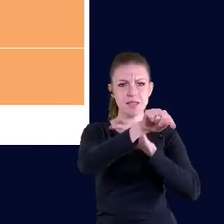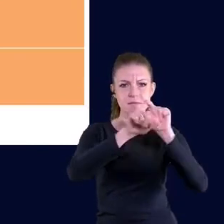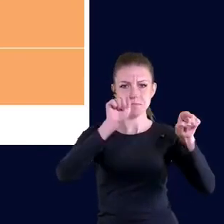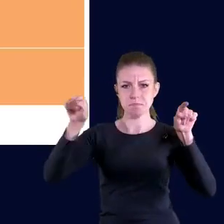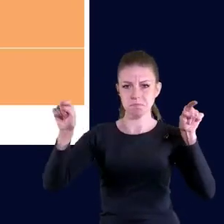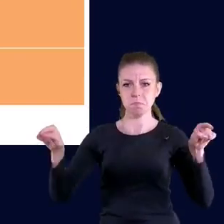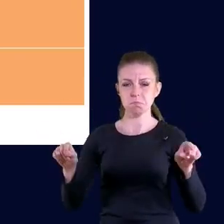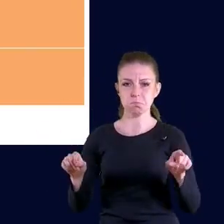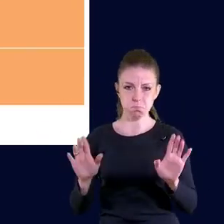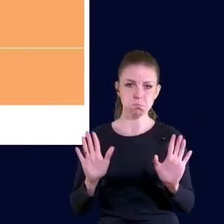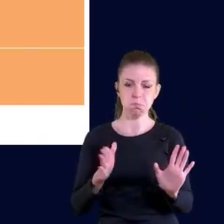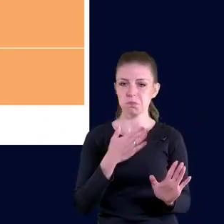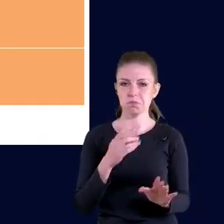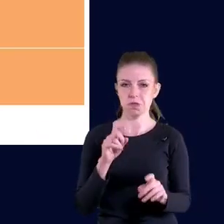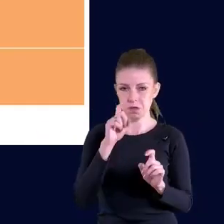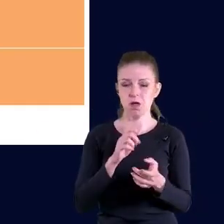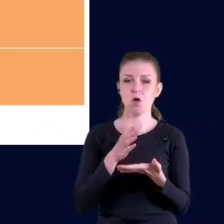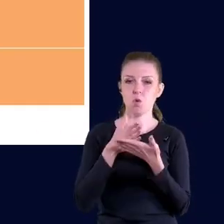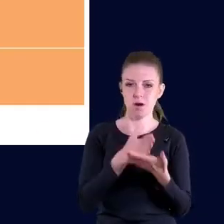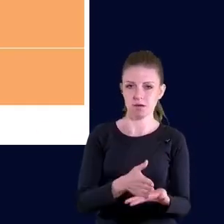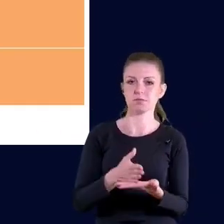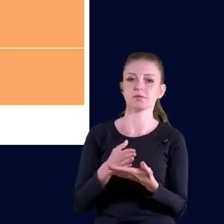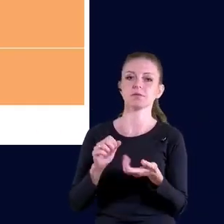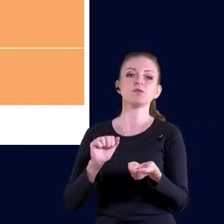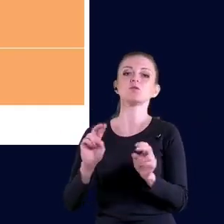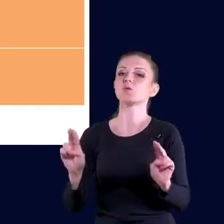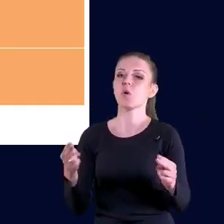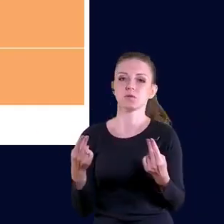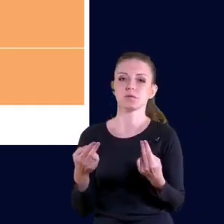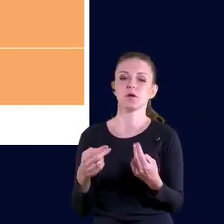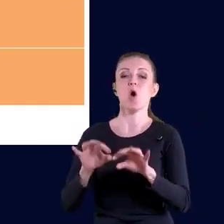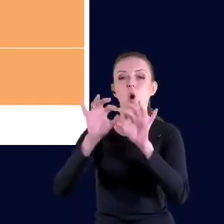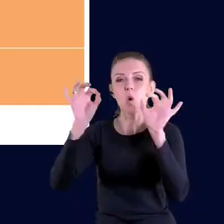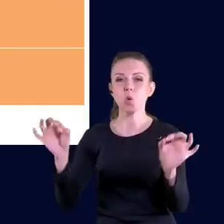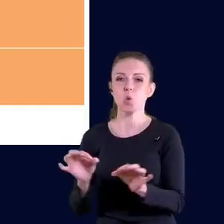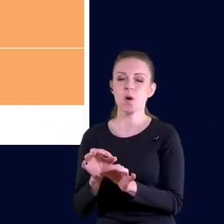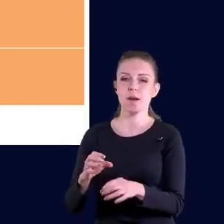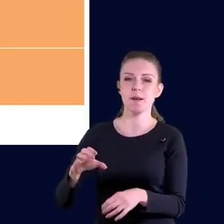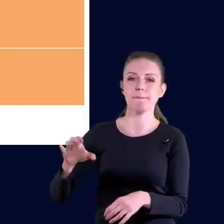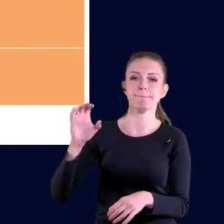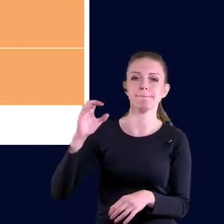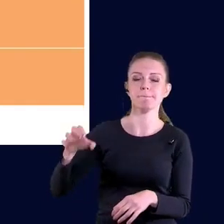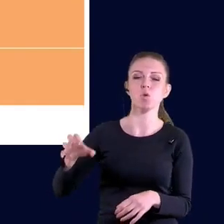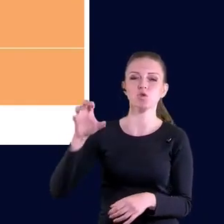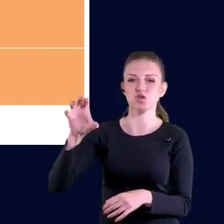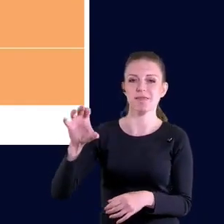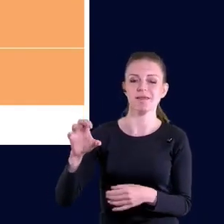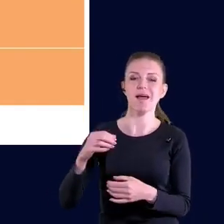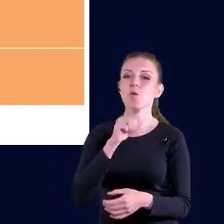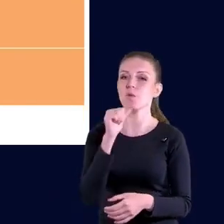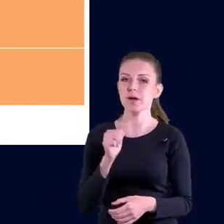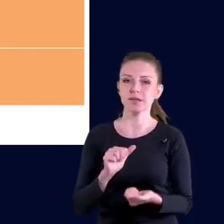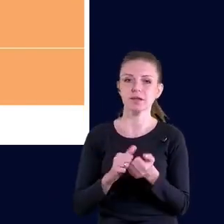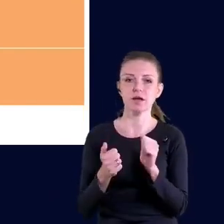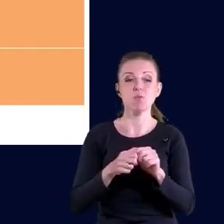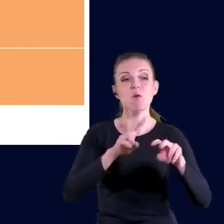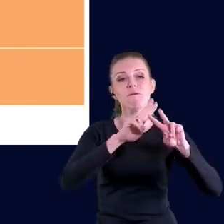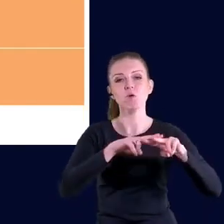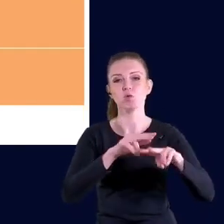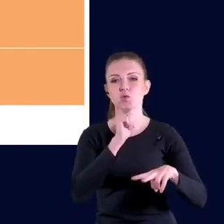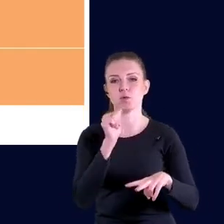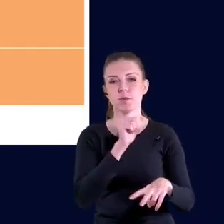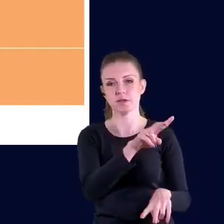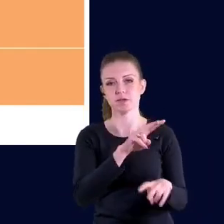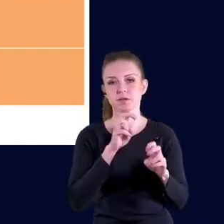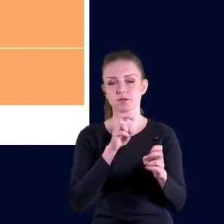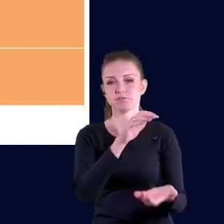finansują te obszary albo wspólnego budżetu instytucji albo z Funduszy Europejskich to jest